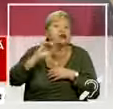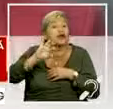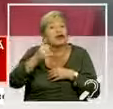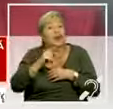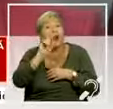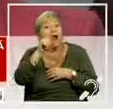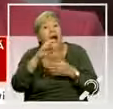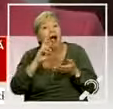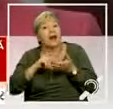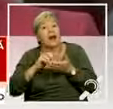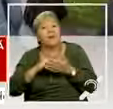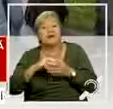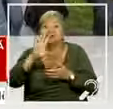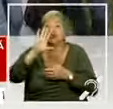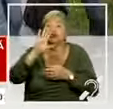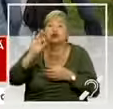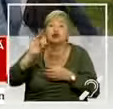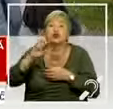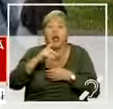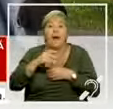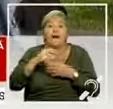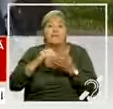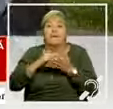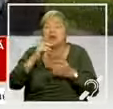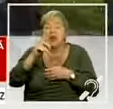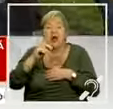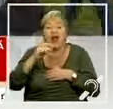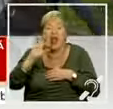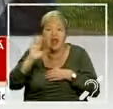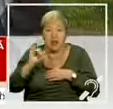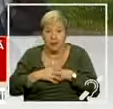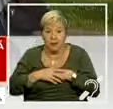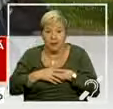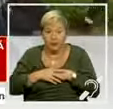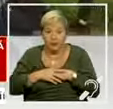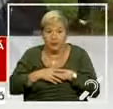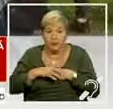acum? 1500. După câți ani de muncă?